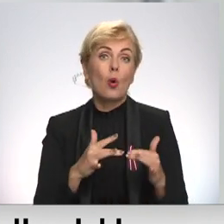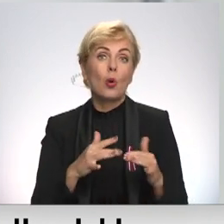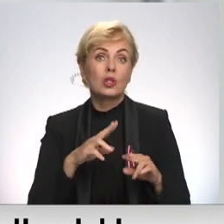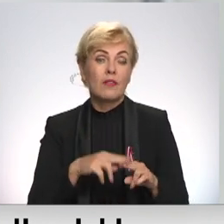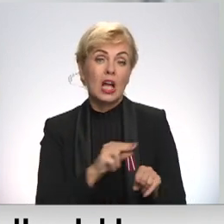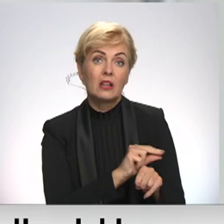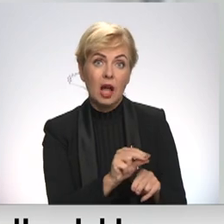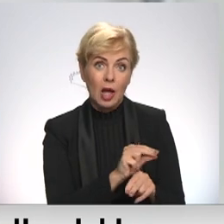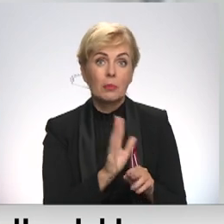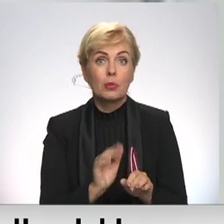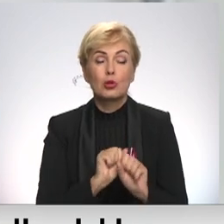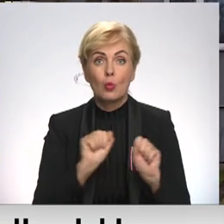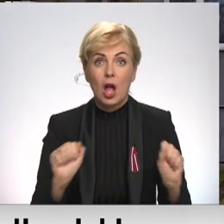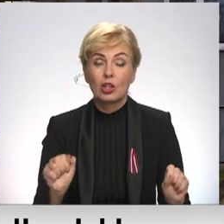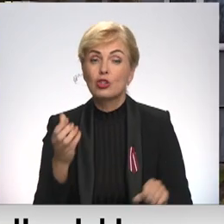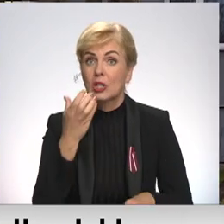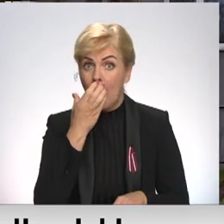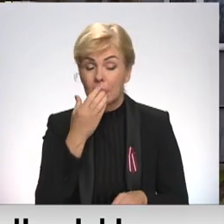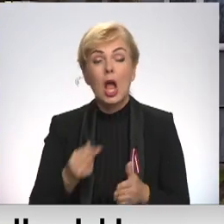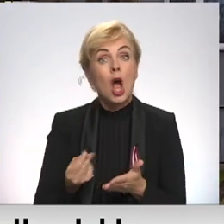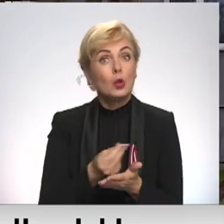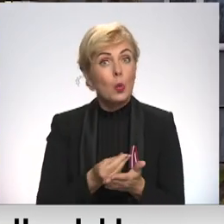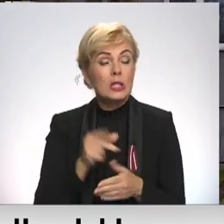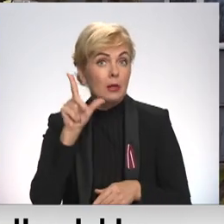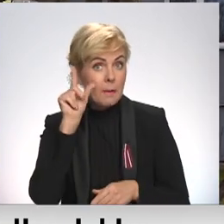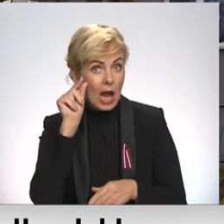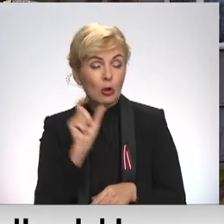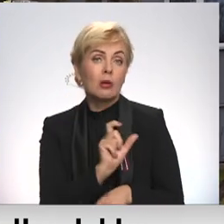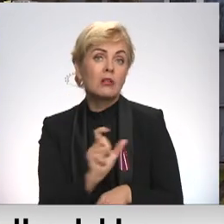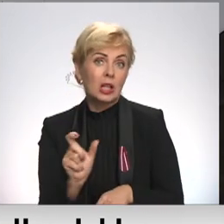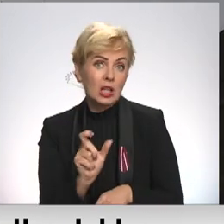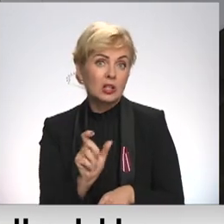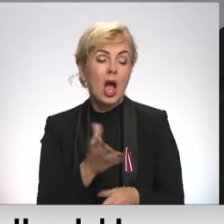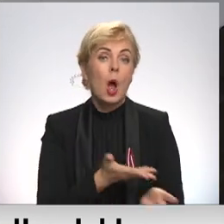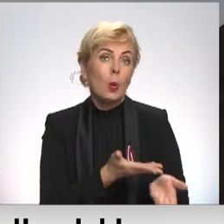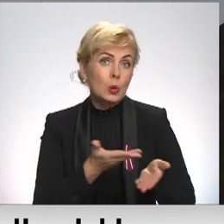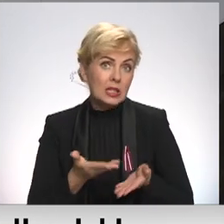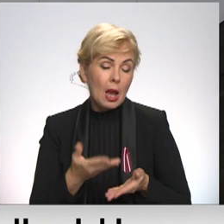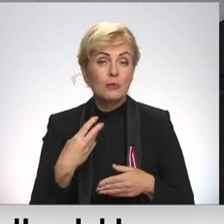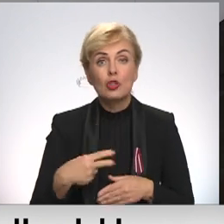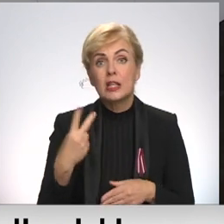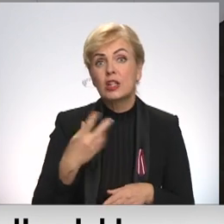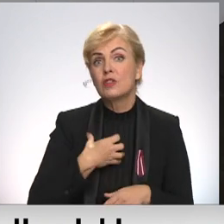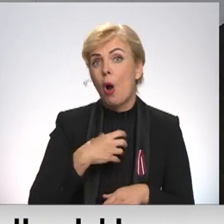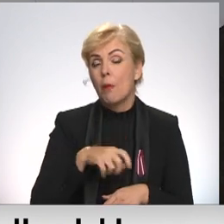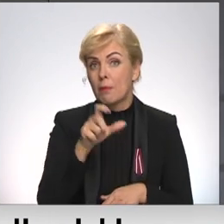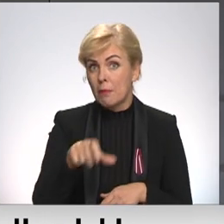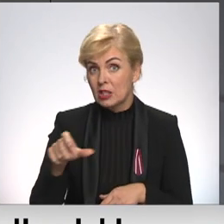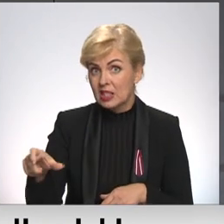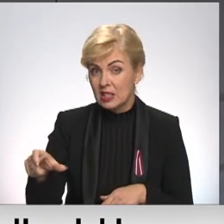terapijā būs nodrošinātas ar skābekli. Tas nozīmē, ka Preiļos drīzumā jau varētu uzņemt 42 COVID-19